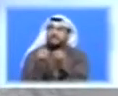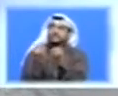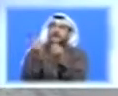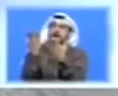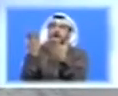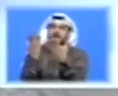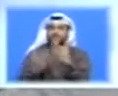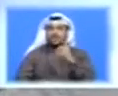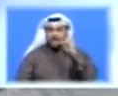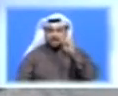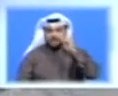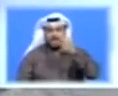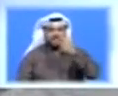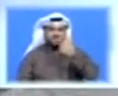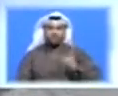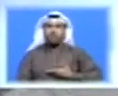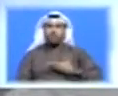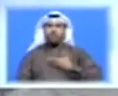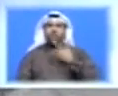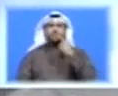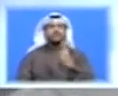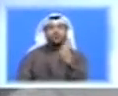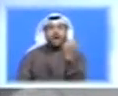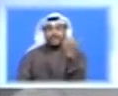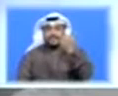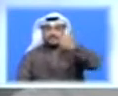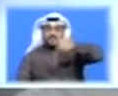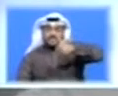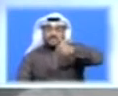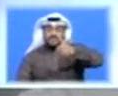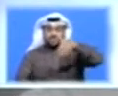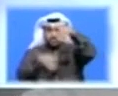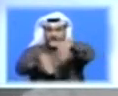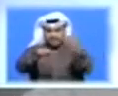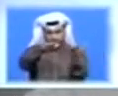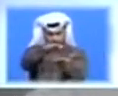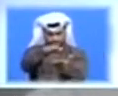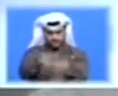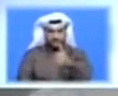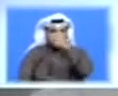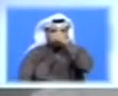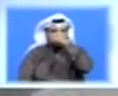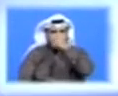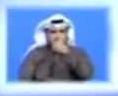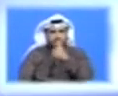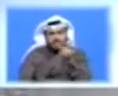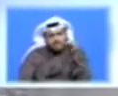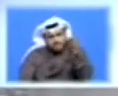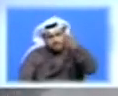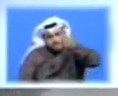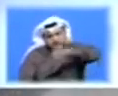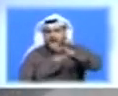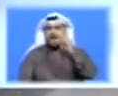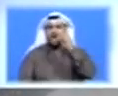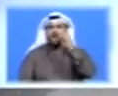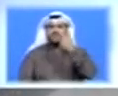الله تعالى علي حمد سالم الهاجري عن عمر ناهز 61. انتقل